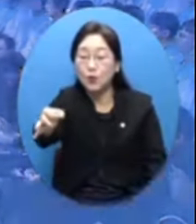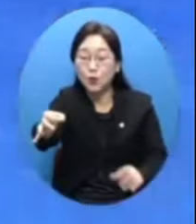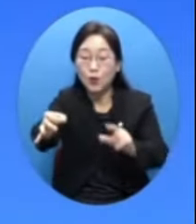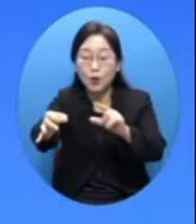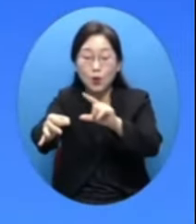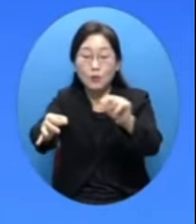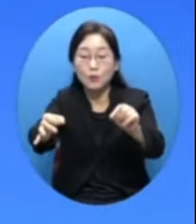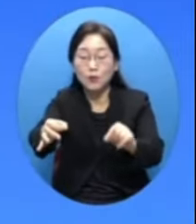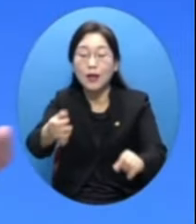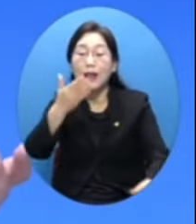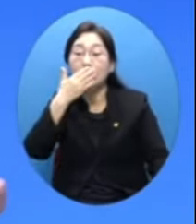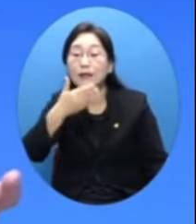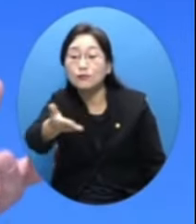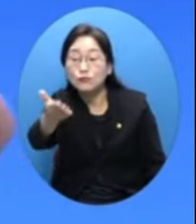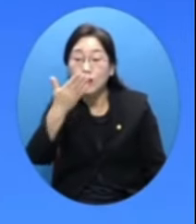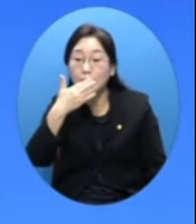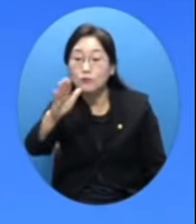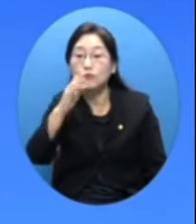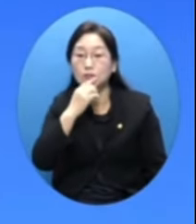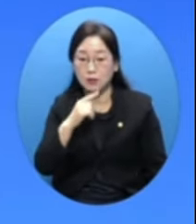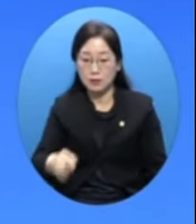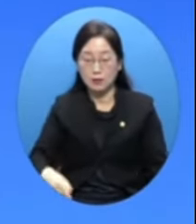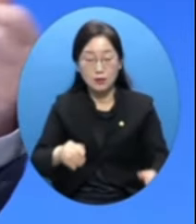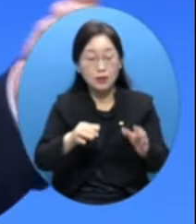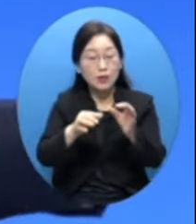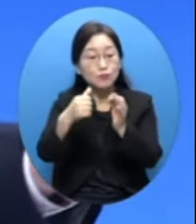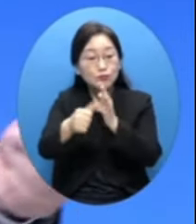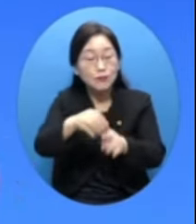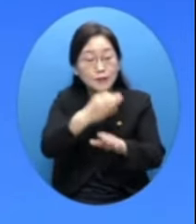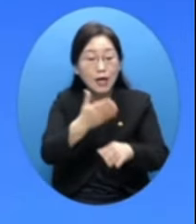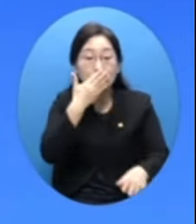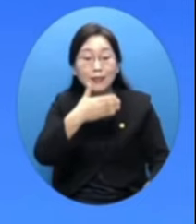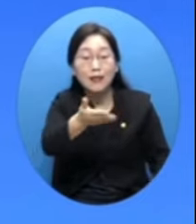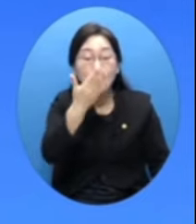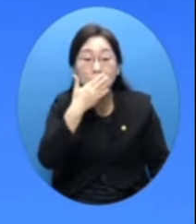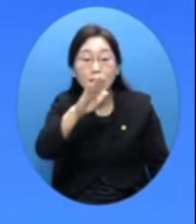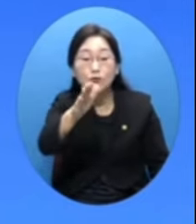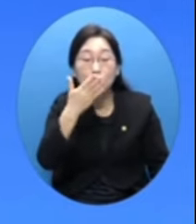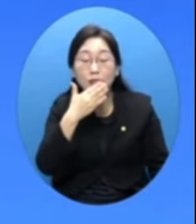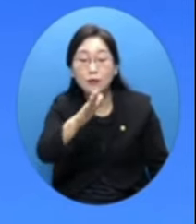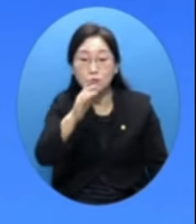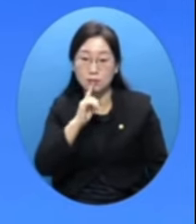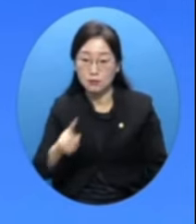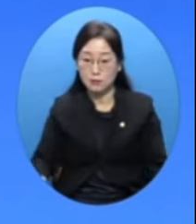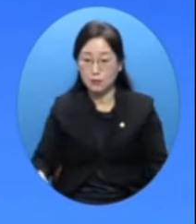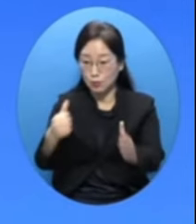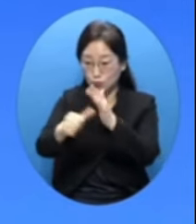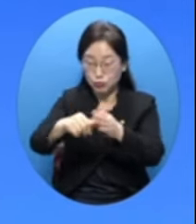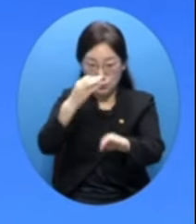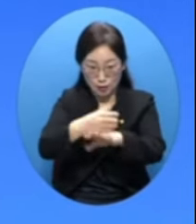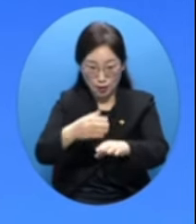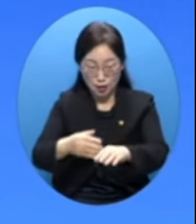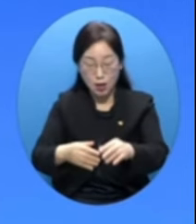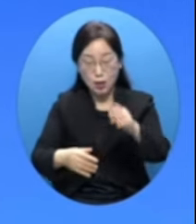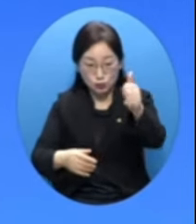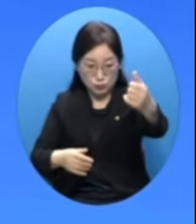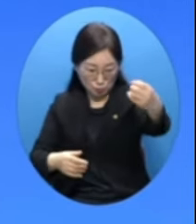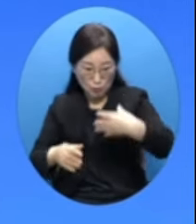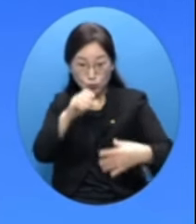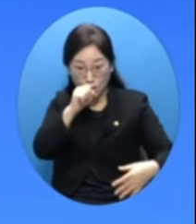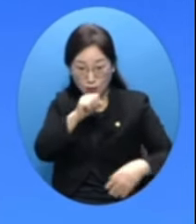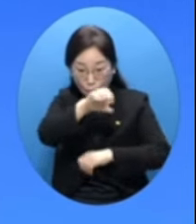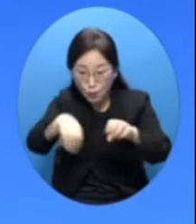먼저 땡큐합니다. 가게 가서 물건을 사면서도 내가 땡큐합니다. 물건을 사주니까 가게 주인이 땡큐해야 되는데 내가 먼저